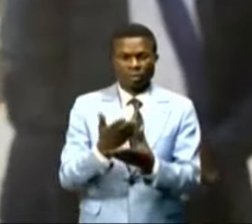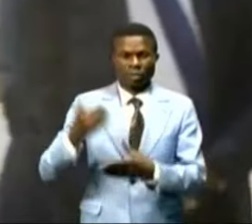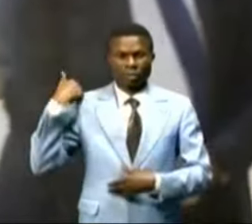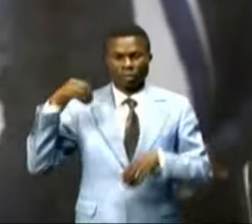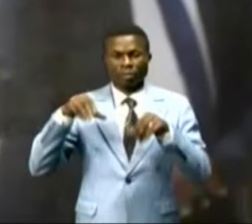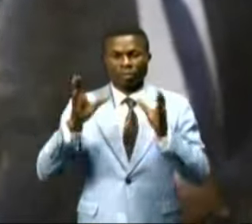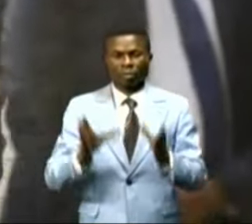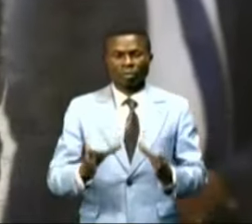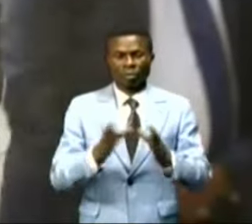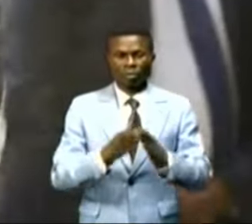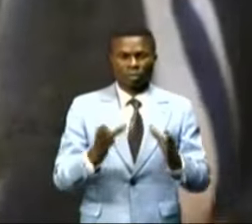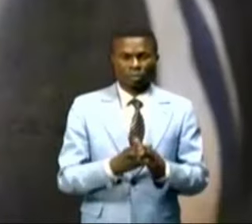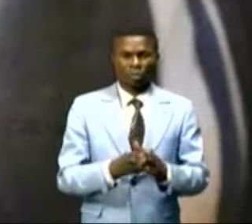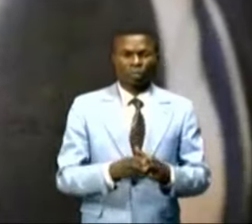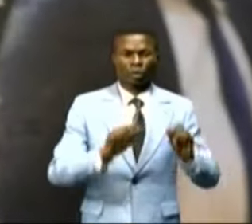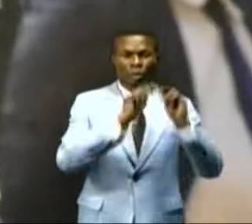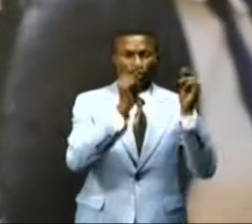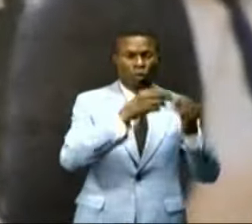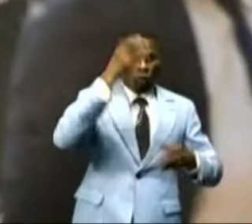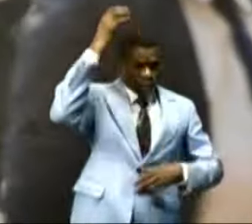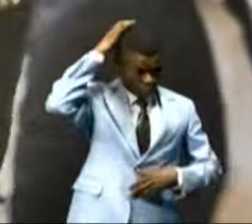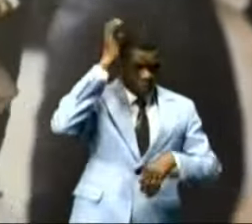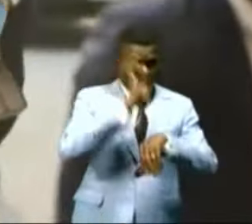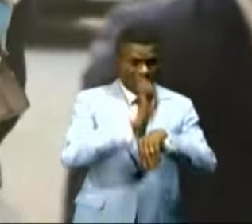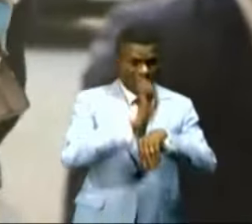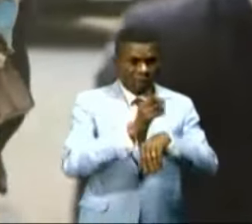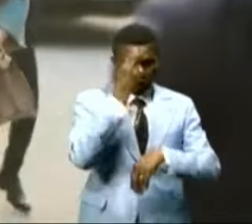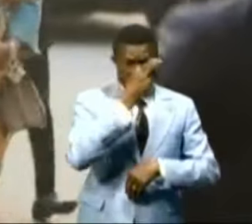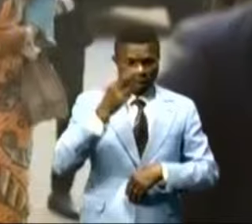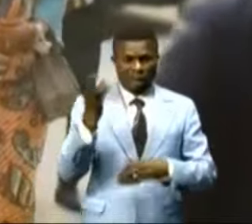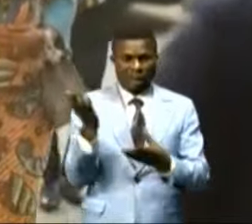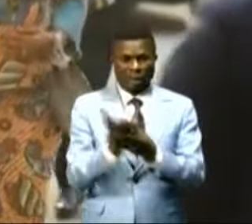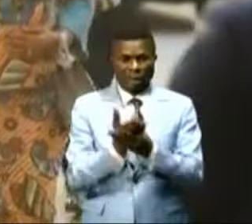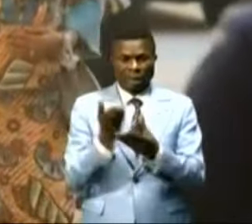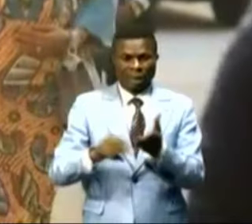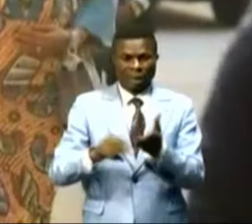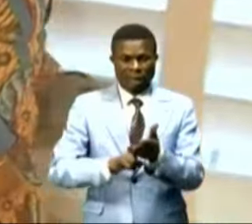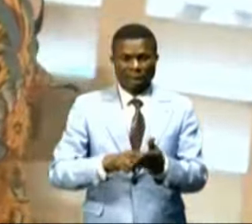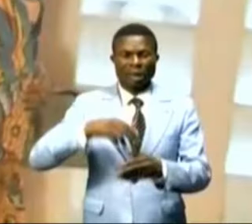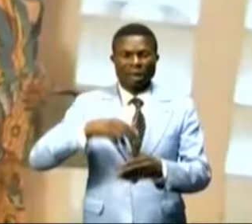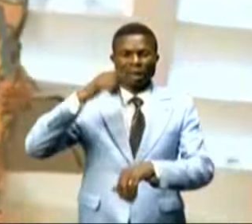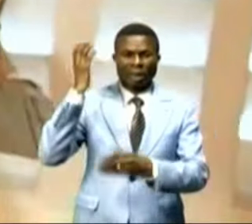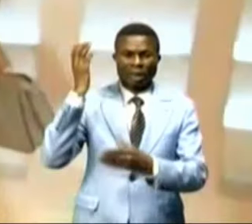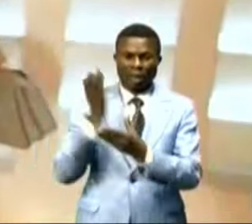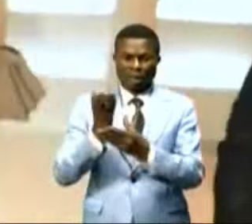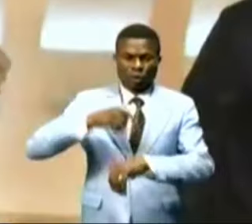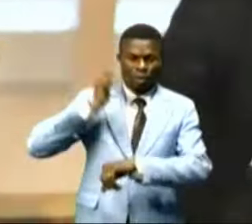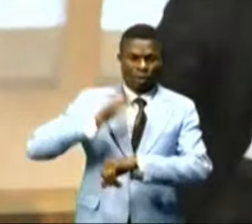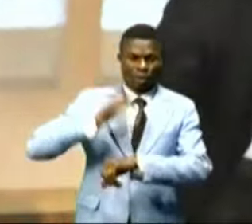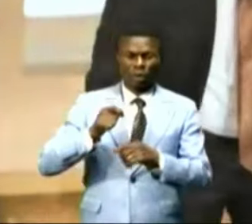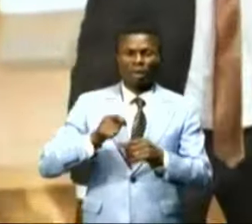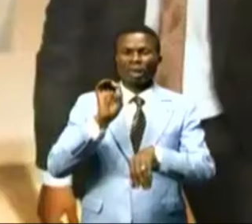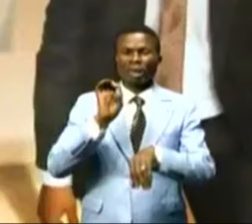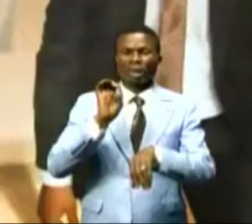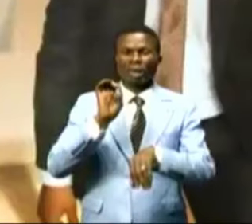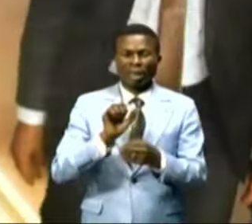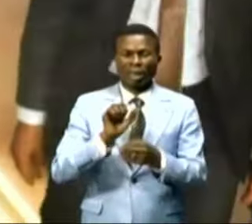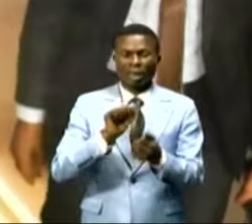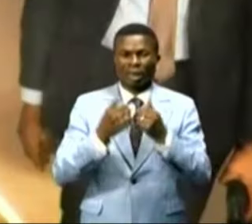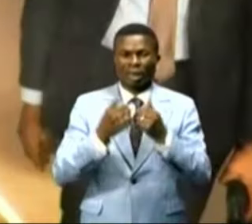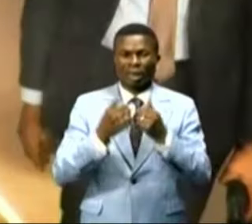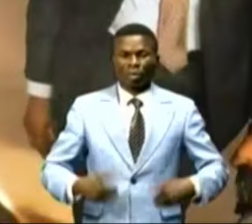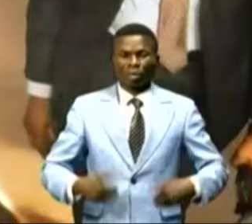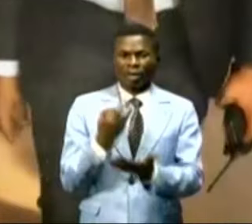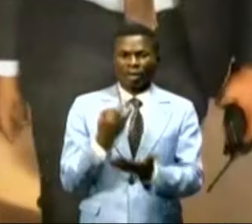congolais et la SENCO. Des accords définissant le statut juridique de l'Église dans les domaines de la santé, des finances, de